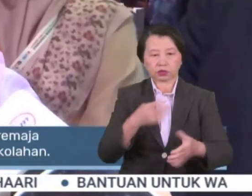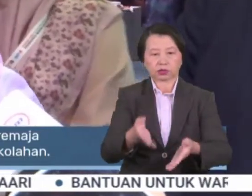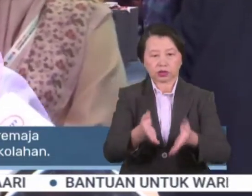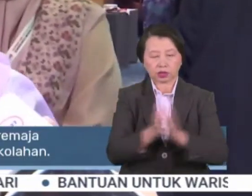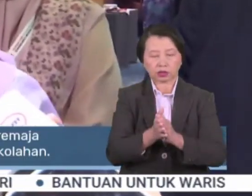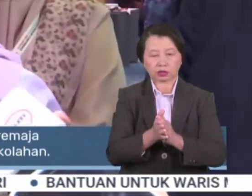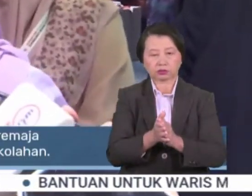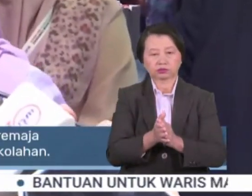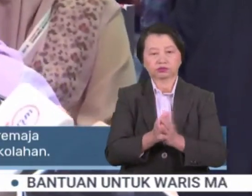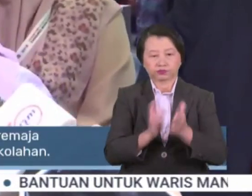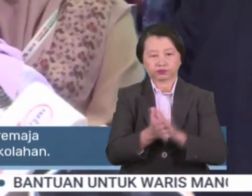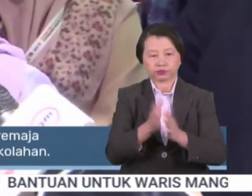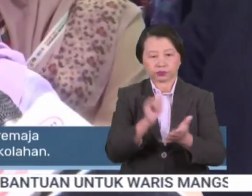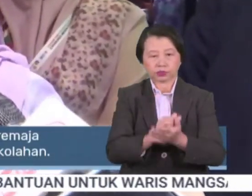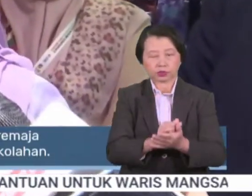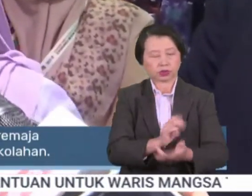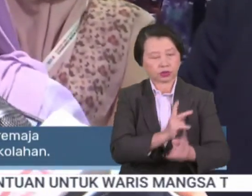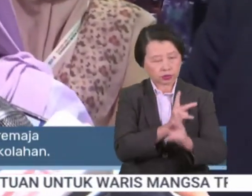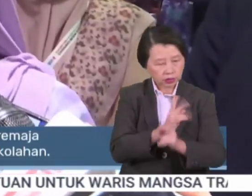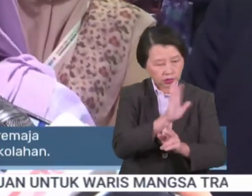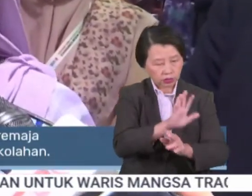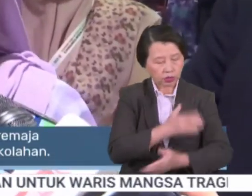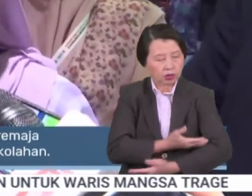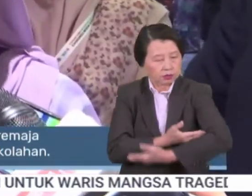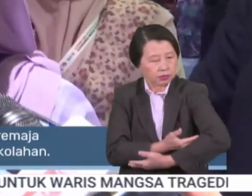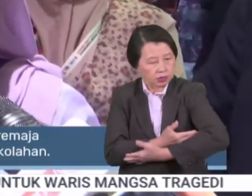beri to theekah